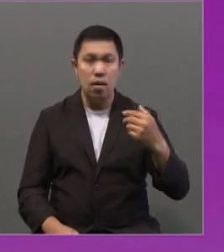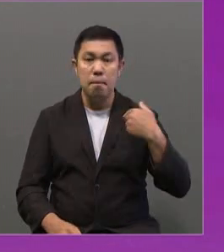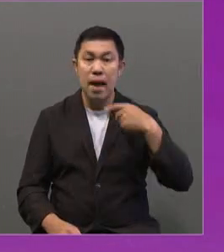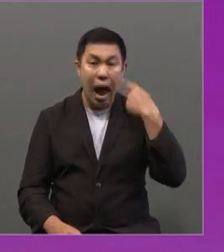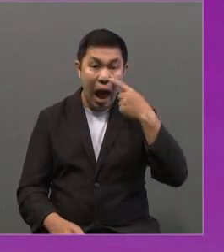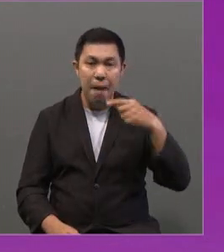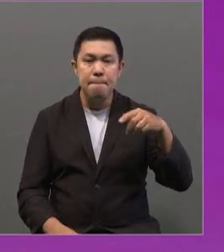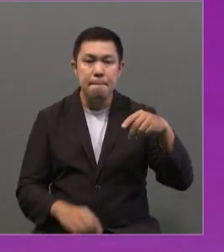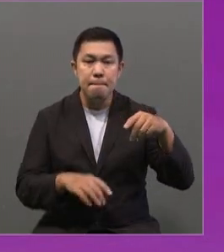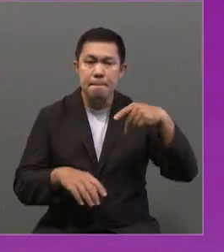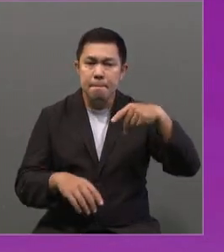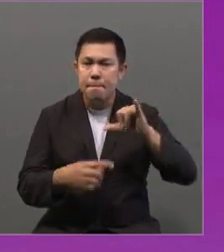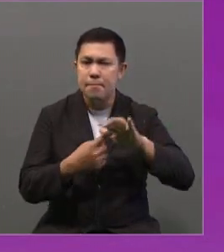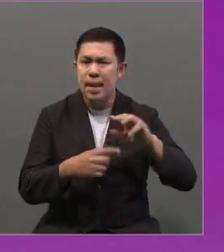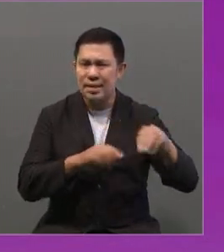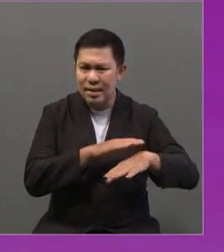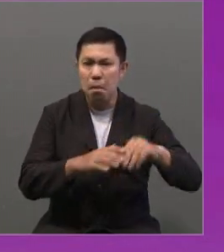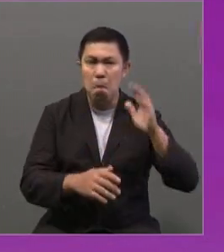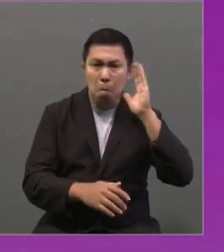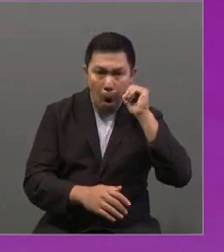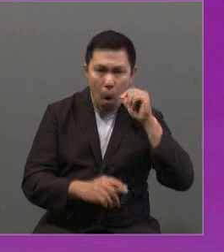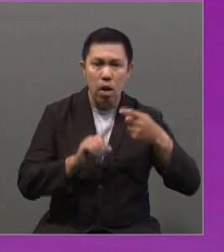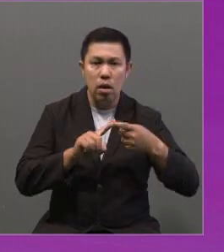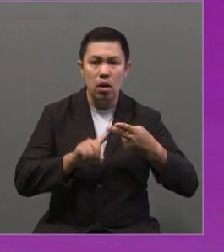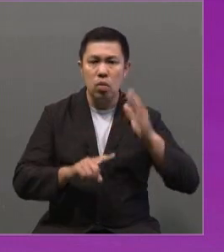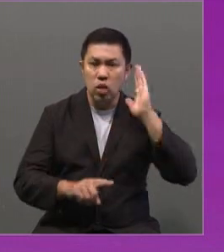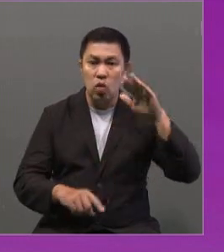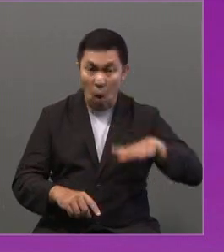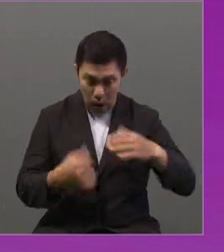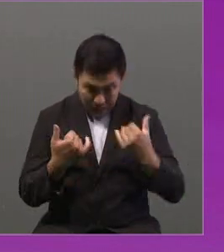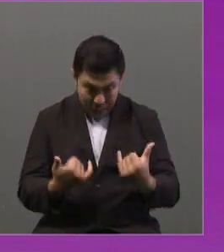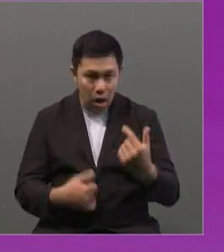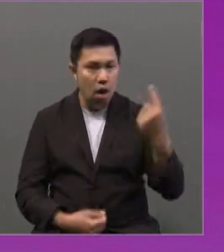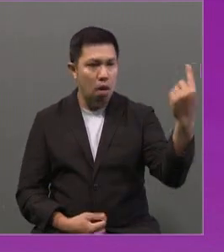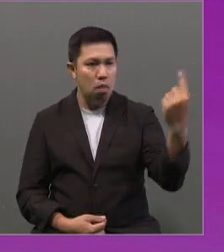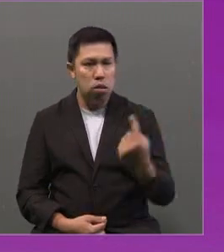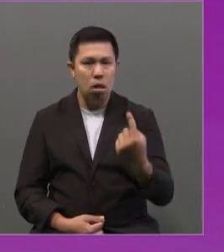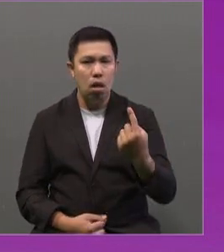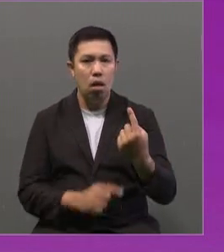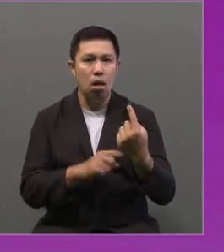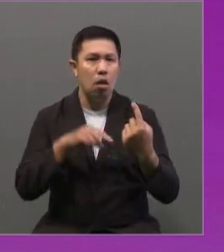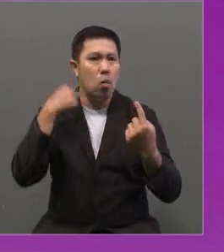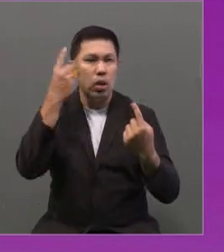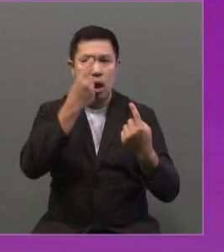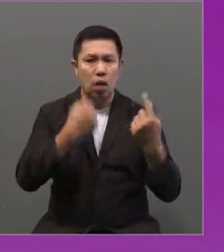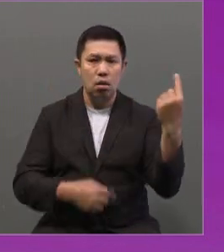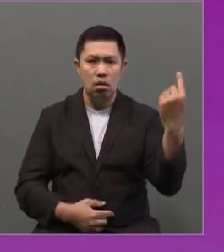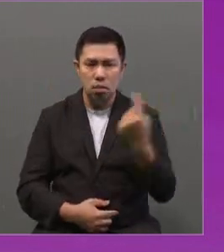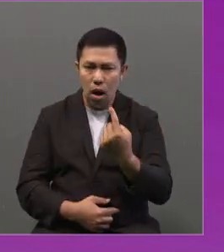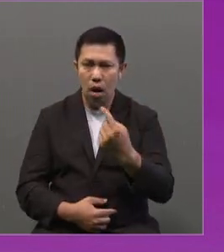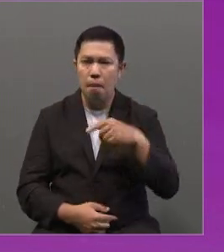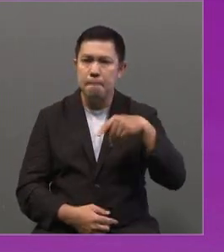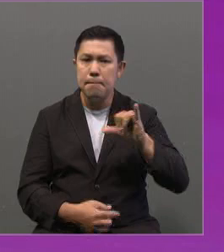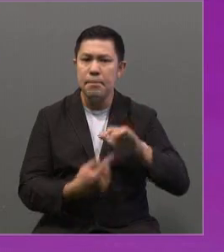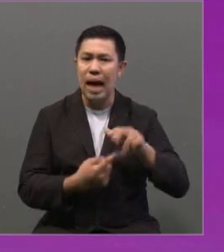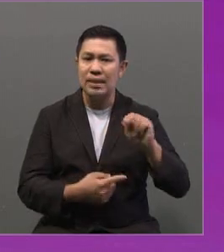คุณพ่อแล้วก็มีน้องชายของเธอด้วยแต่ปรากฏว่าวันนี้มีเพียงตัวเธอเท่านั้นครับที่เข้ามาให้ปากคำของ DSI ในฐานะพย